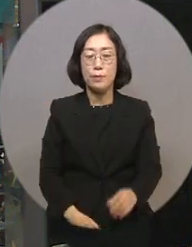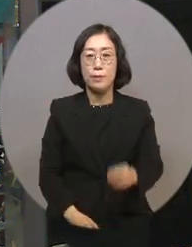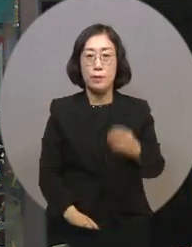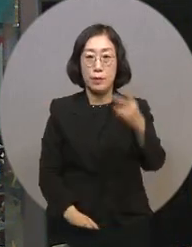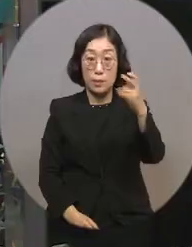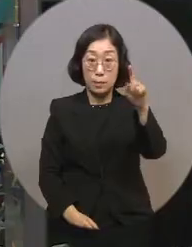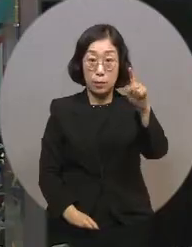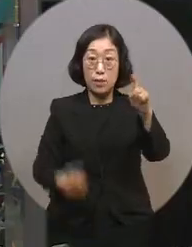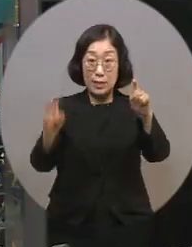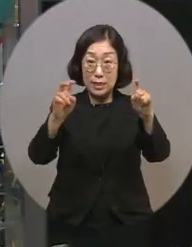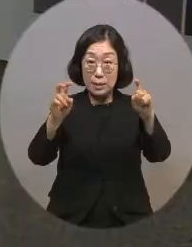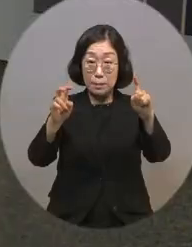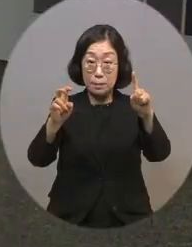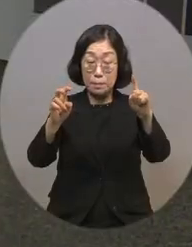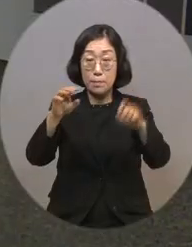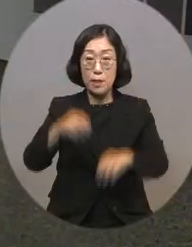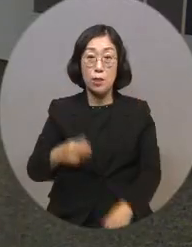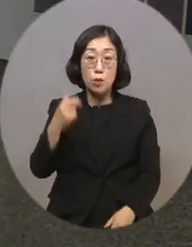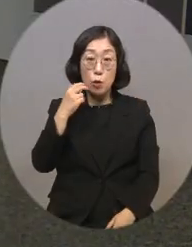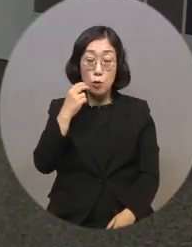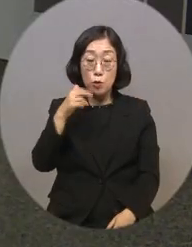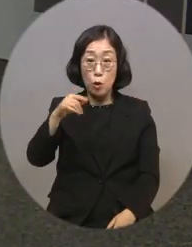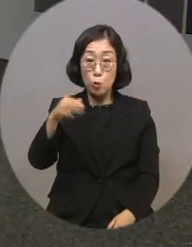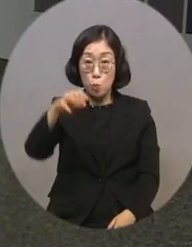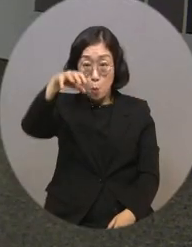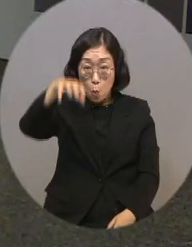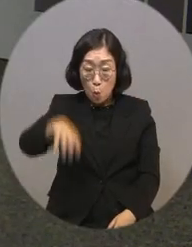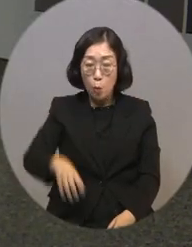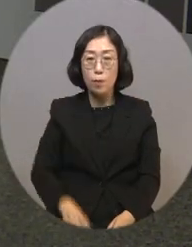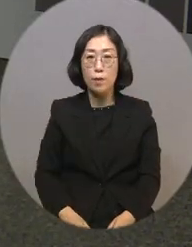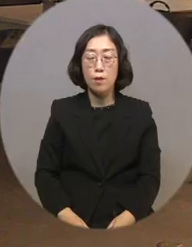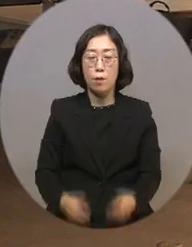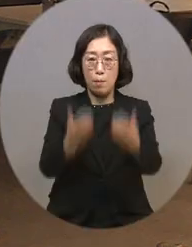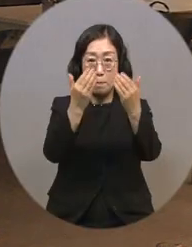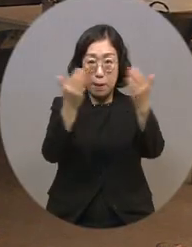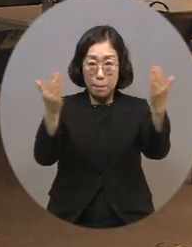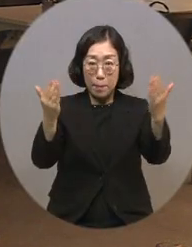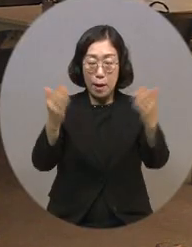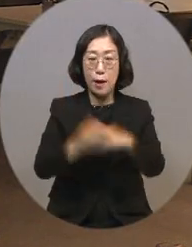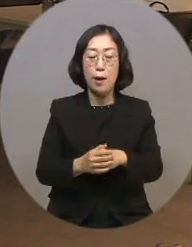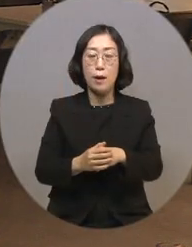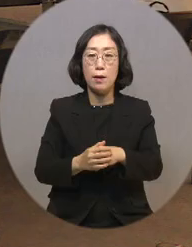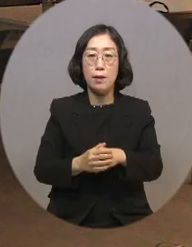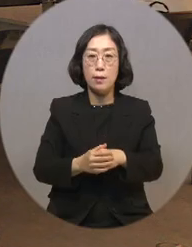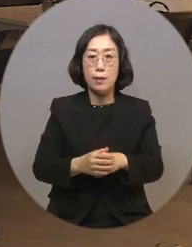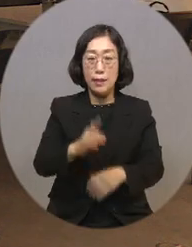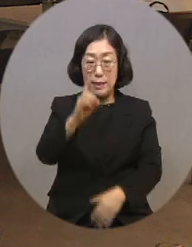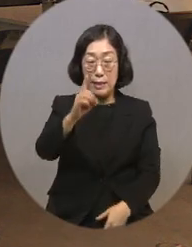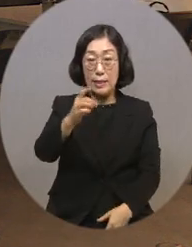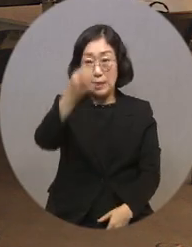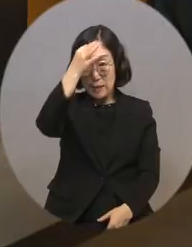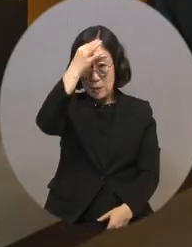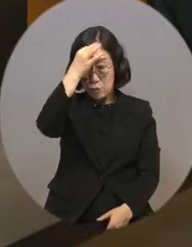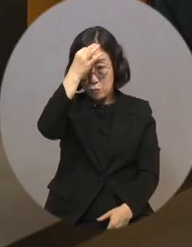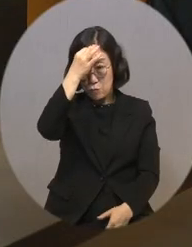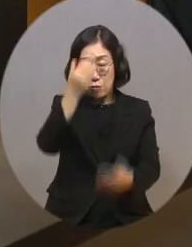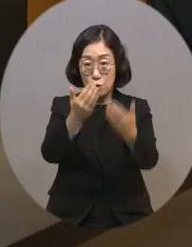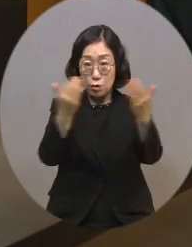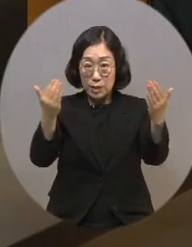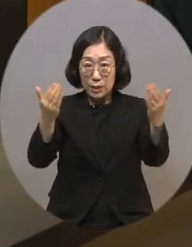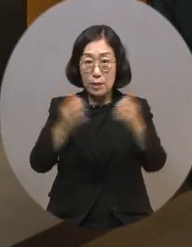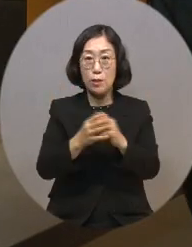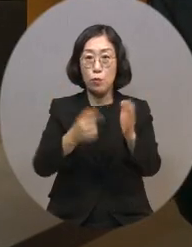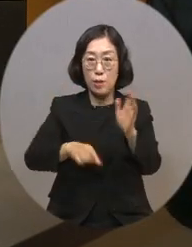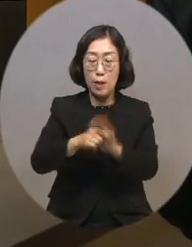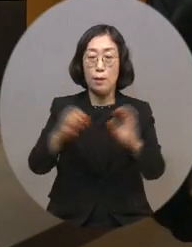서초구 드림플러스에서 디테크 공모전이 열렸습니다. 올해로 7번째를 맞이해 열린 공모전은 장애인과 우리 모두를